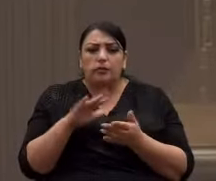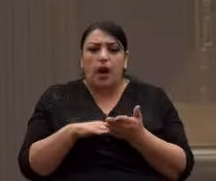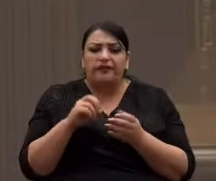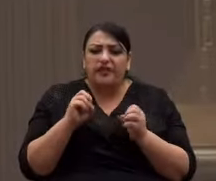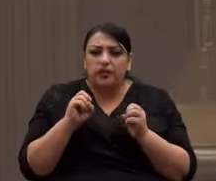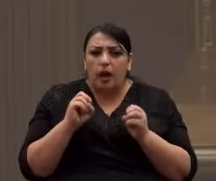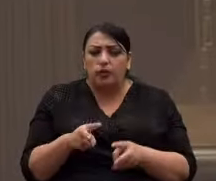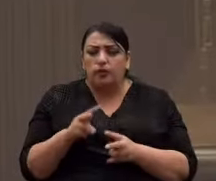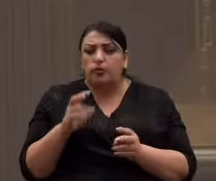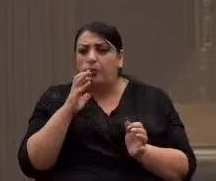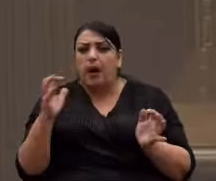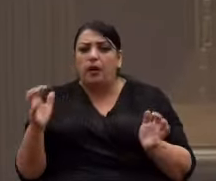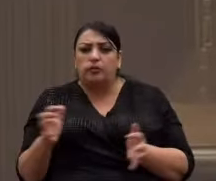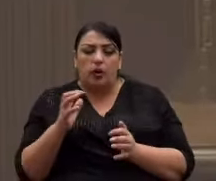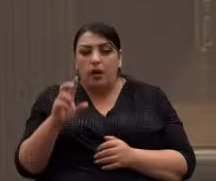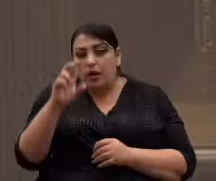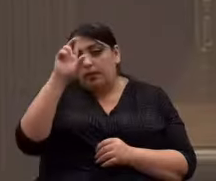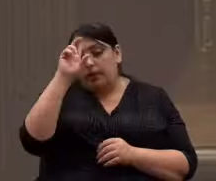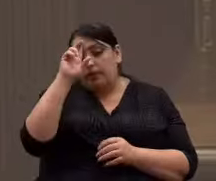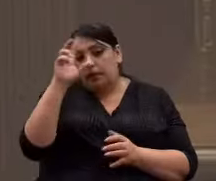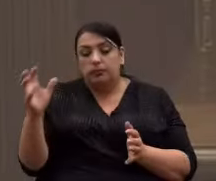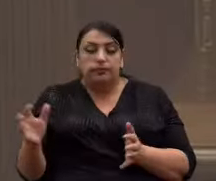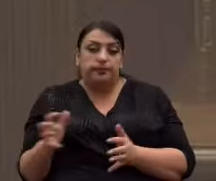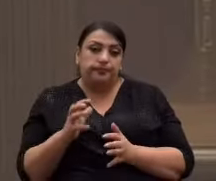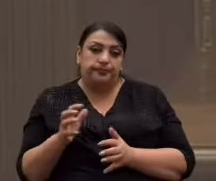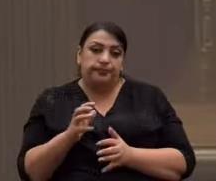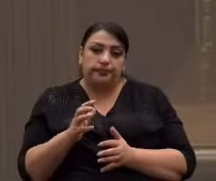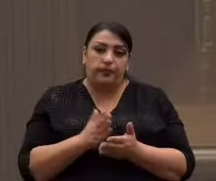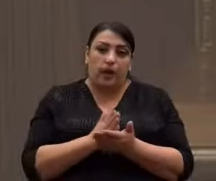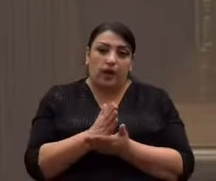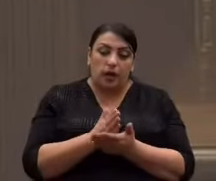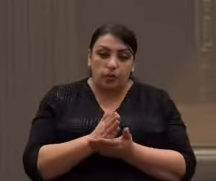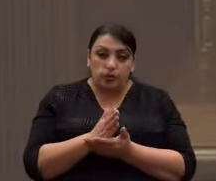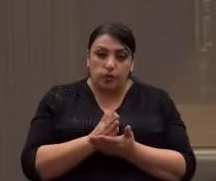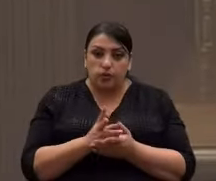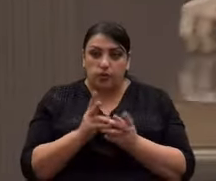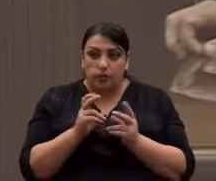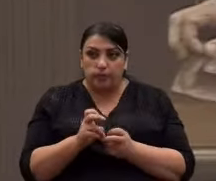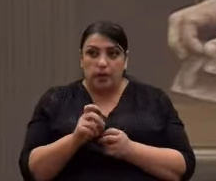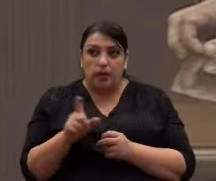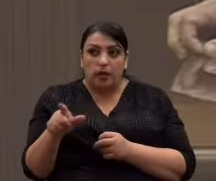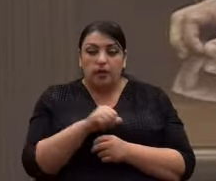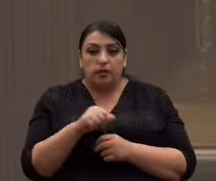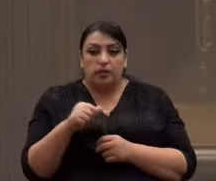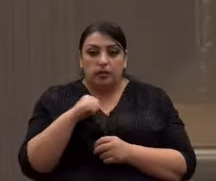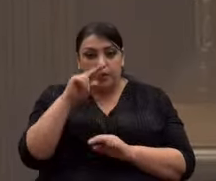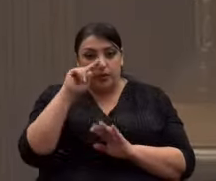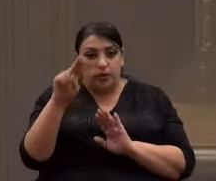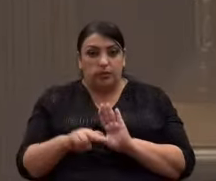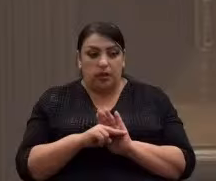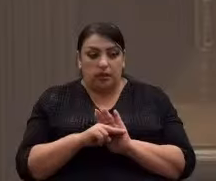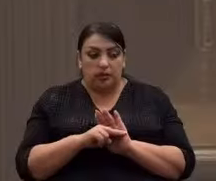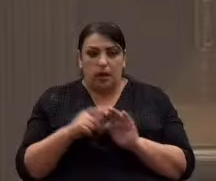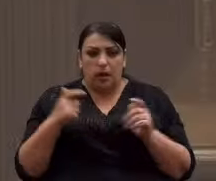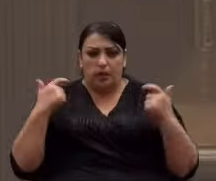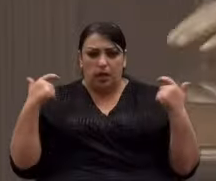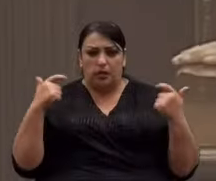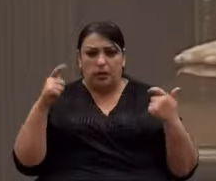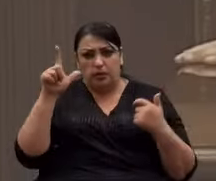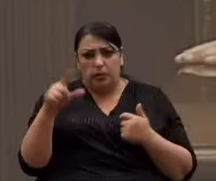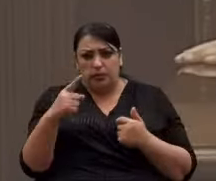անվտանգությունն ապահովող պետական պահպանության ծառայությունը, որը Նիկոլ Փաշինյանը դարձրեց իր ենթակայությամբ, գեներալ մարդու